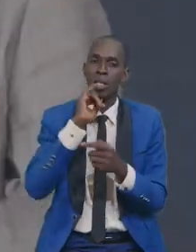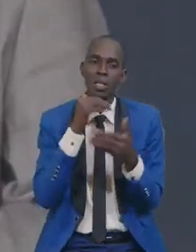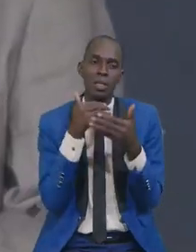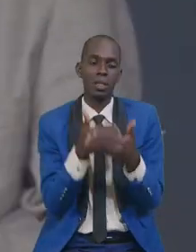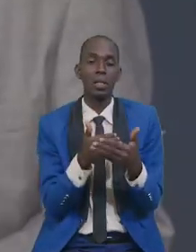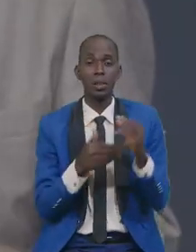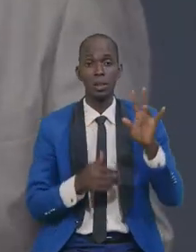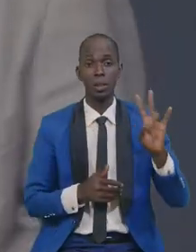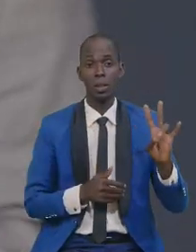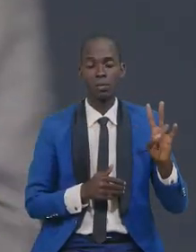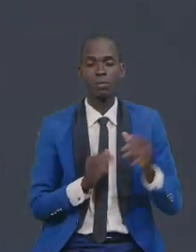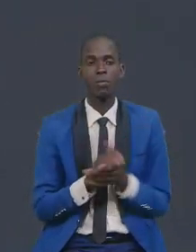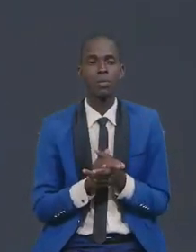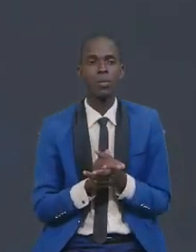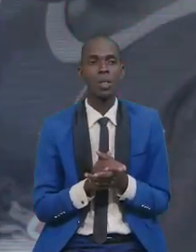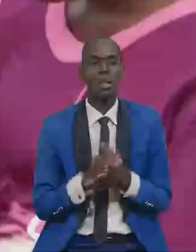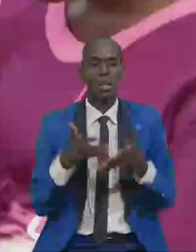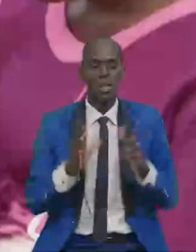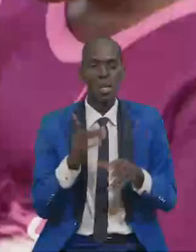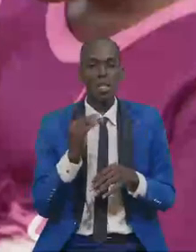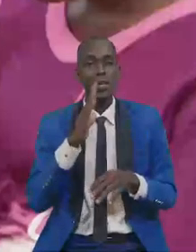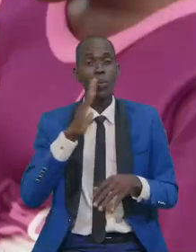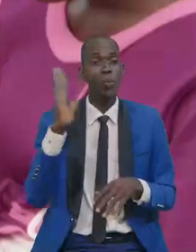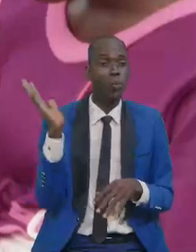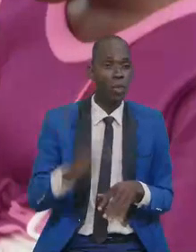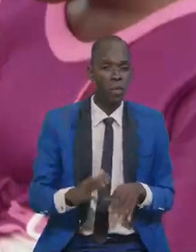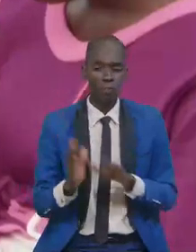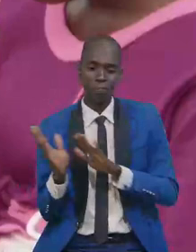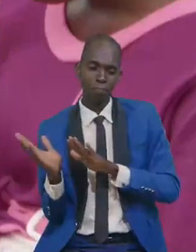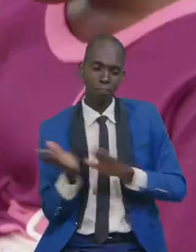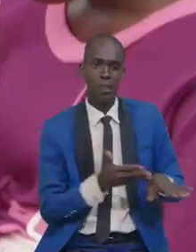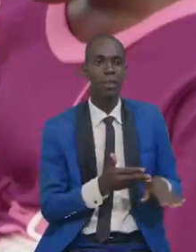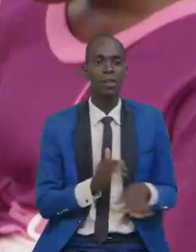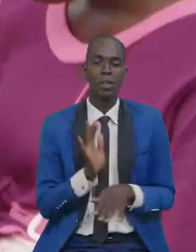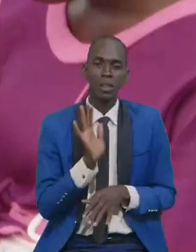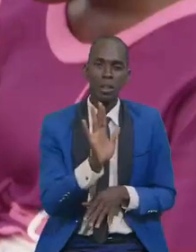Verset 7 dit que le méchant abandonne sa voix.